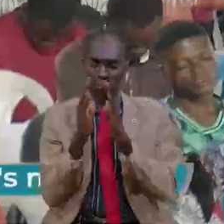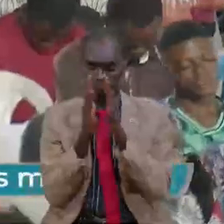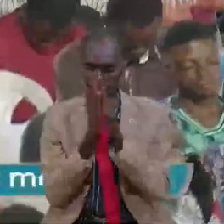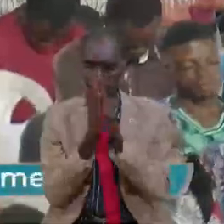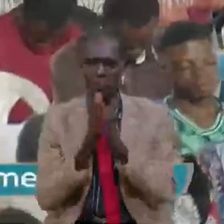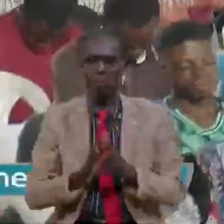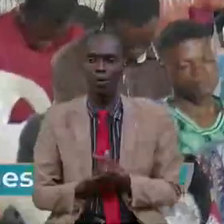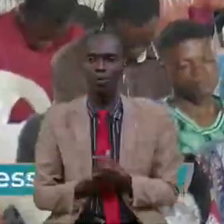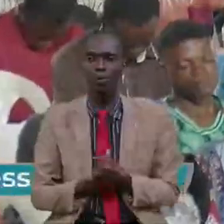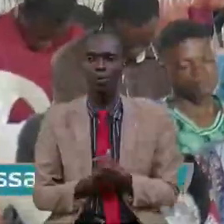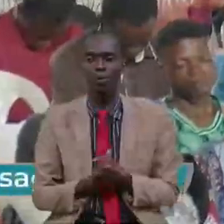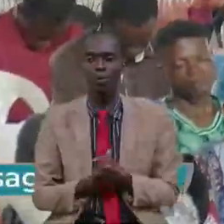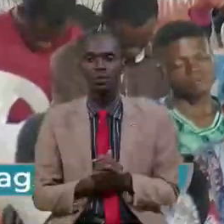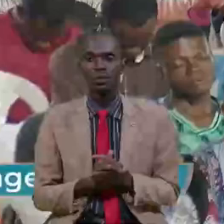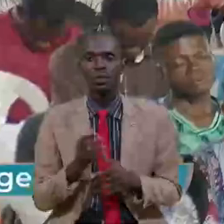simplement.